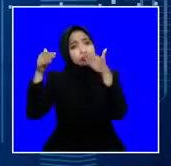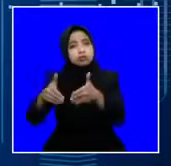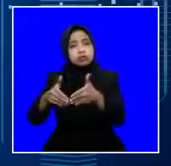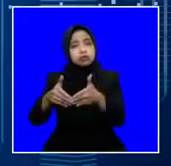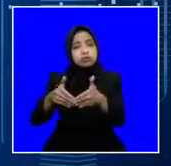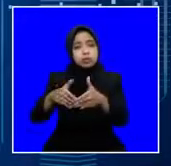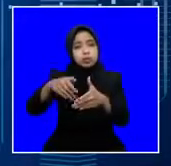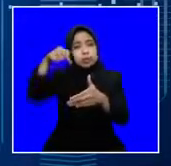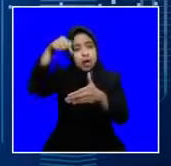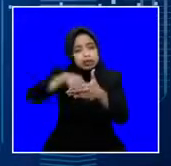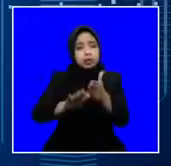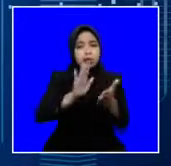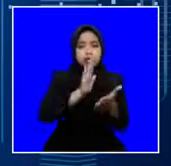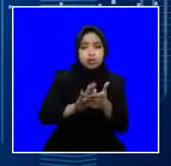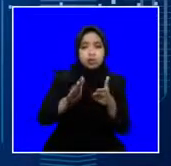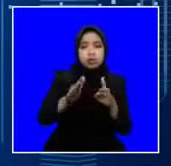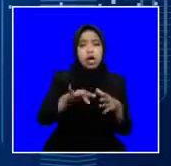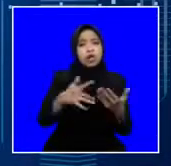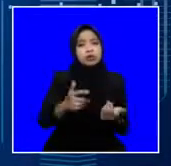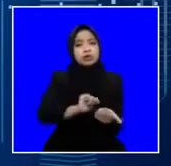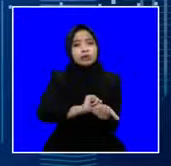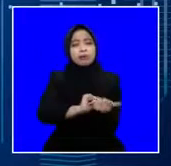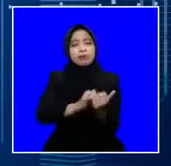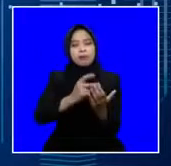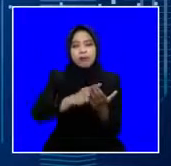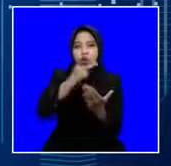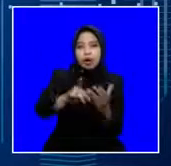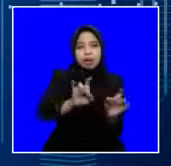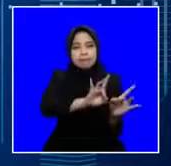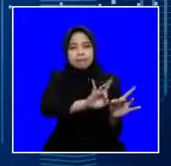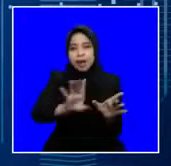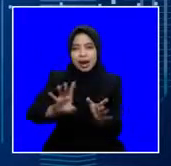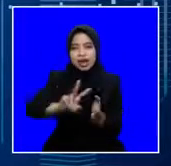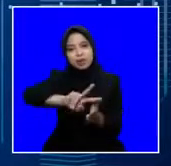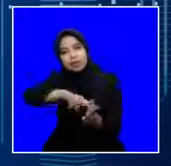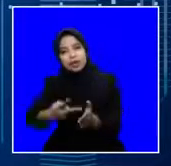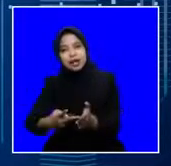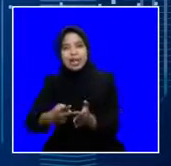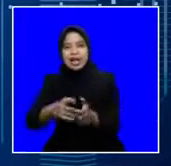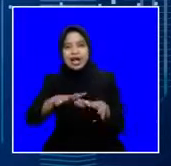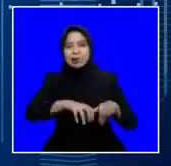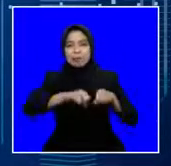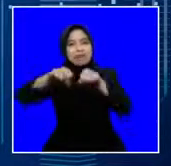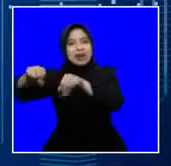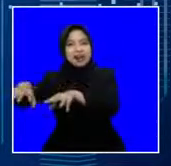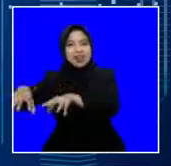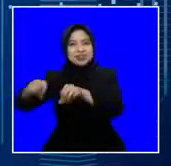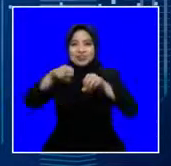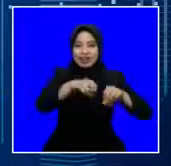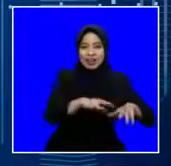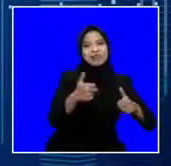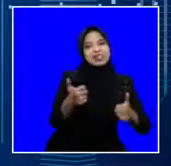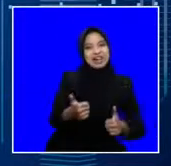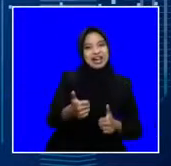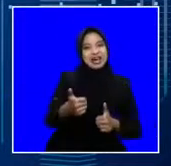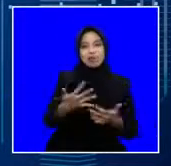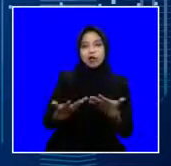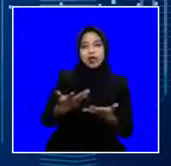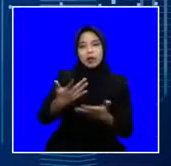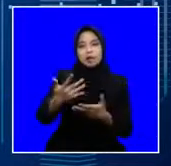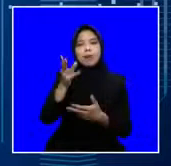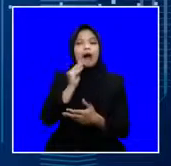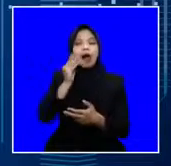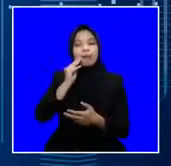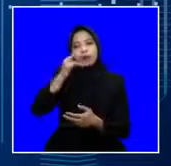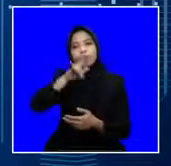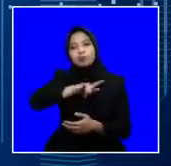program-program non-degree tadi. Exchange program ke universitas lain, itu juga harusnya satu semester di luar. Itu harusnya juga bisa